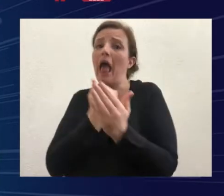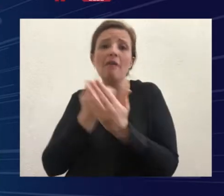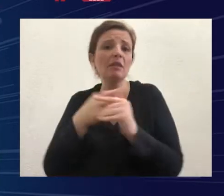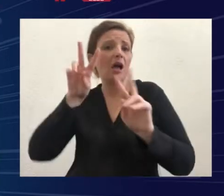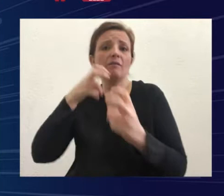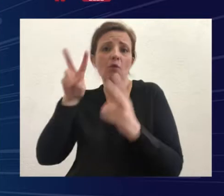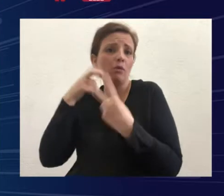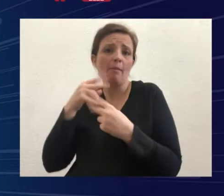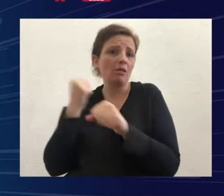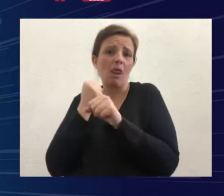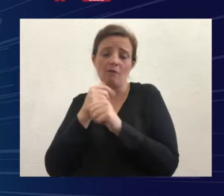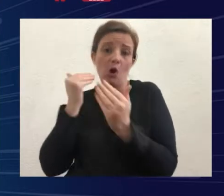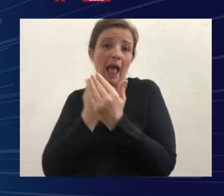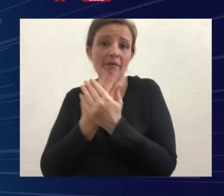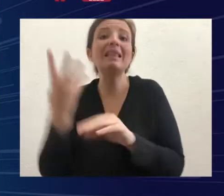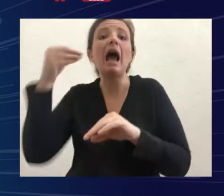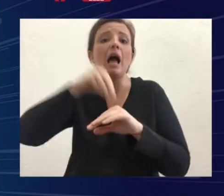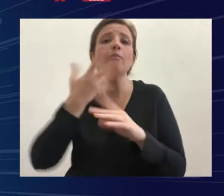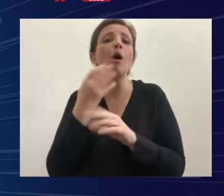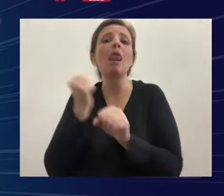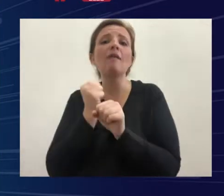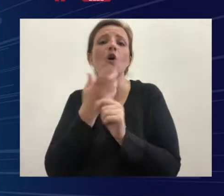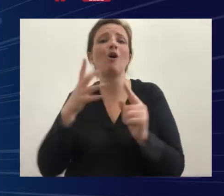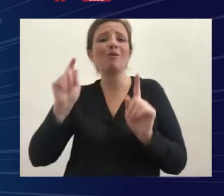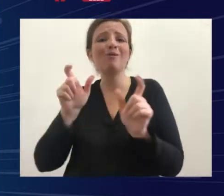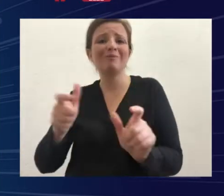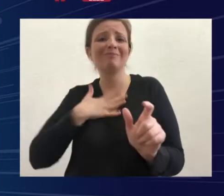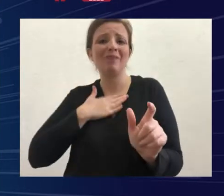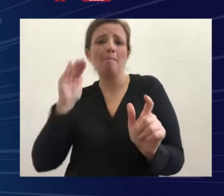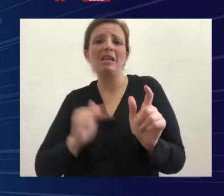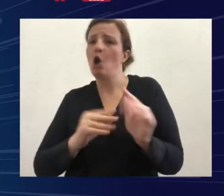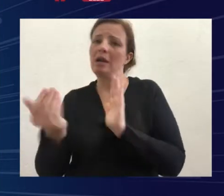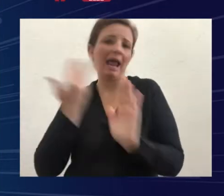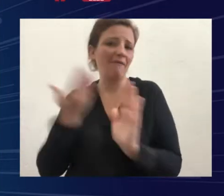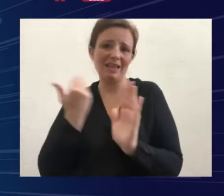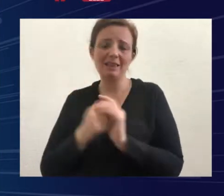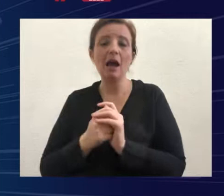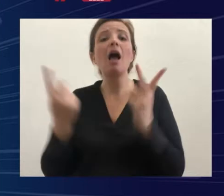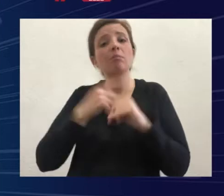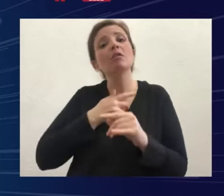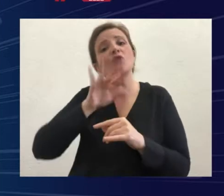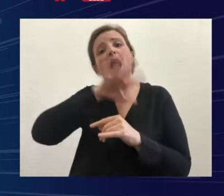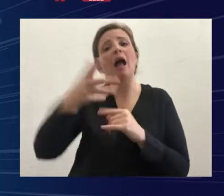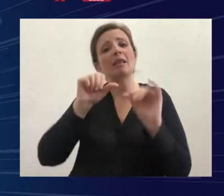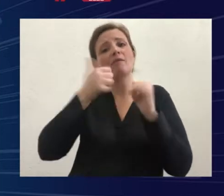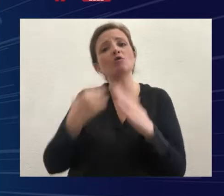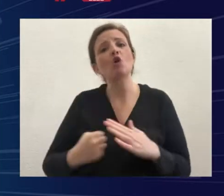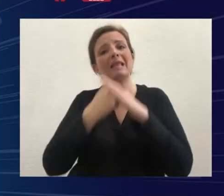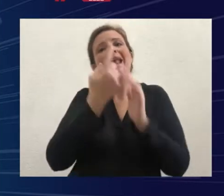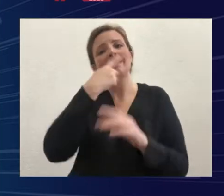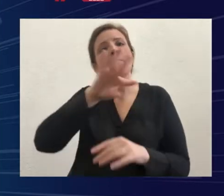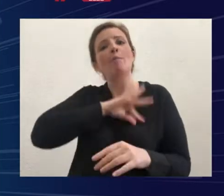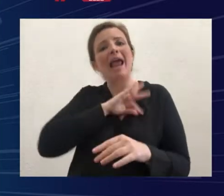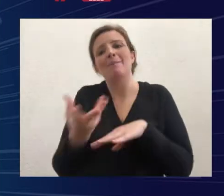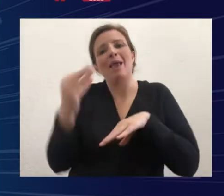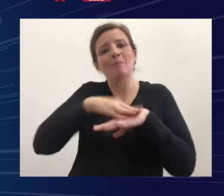lo sfruttamento del lavoro in generale e in particolare del lavoro minorile. Inoltre ci sono altre forme di sostegno, come ad esempio